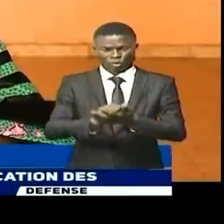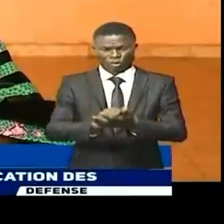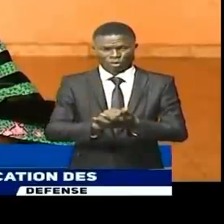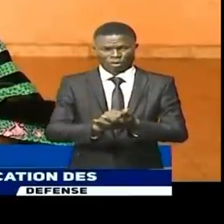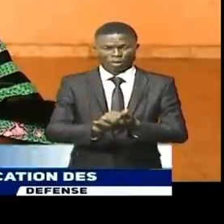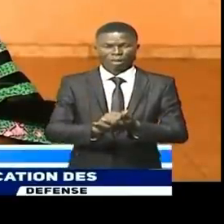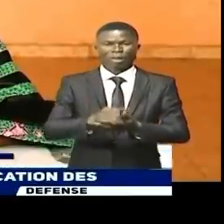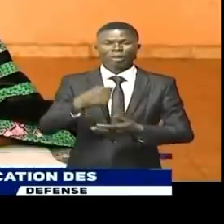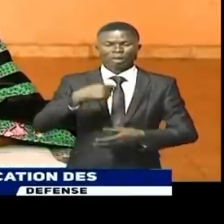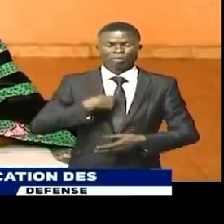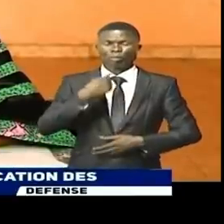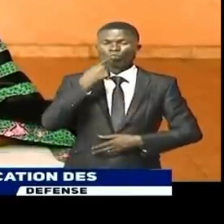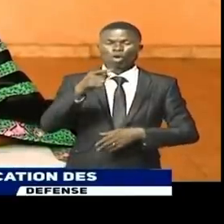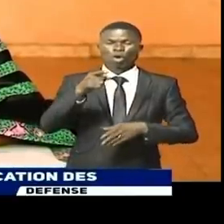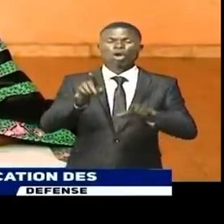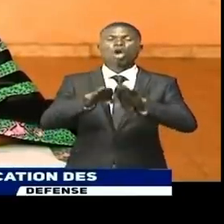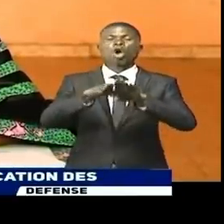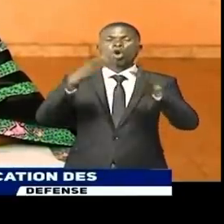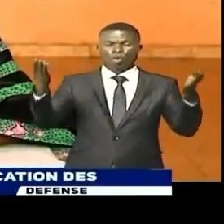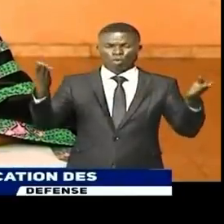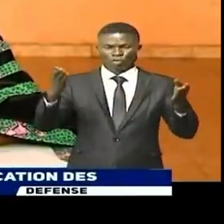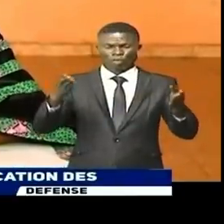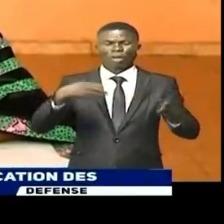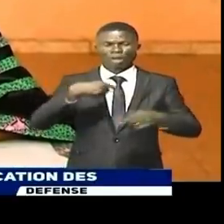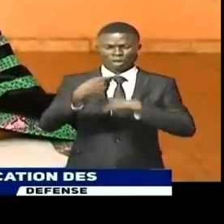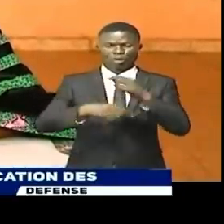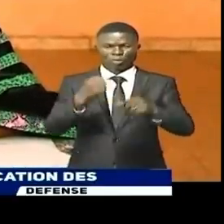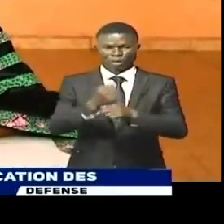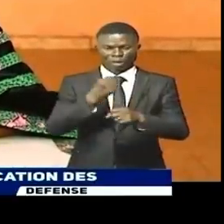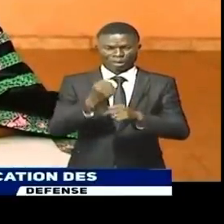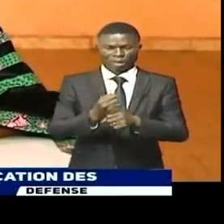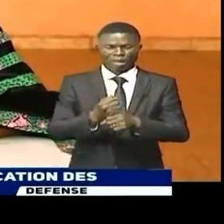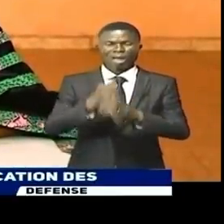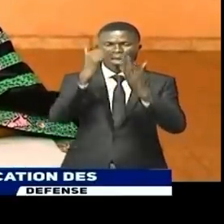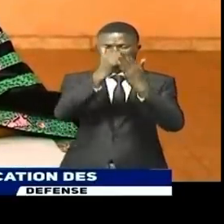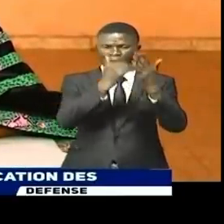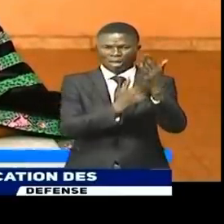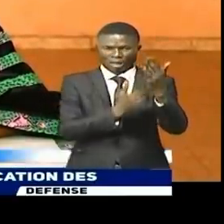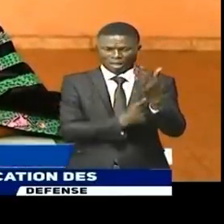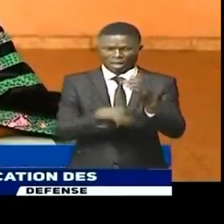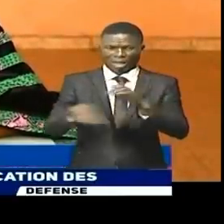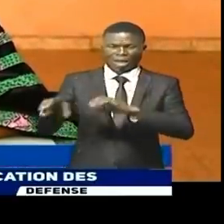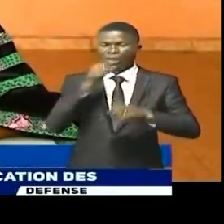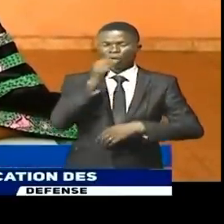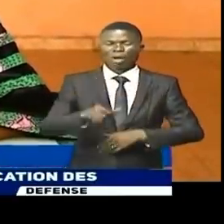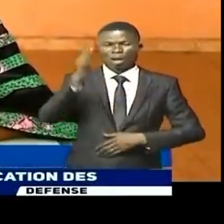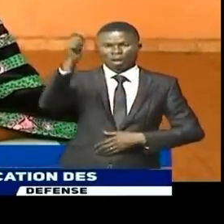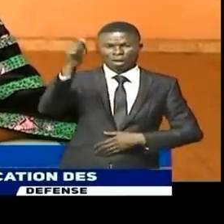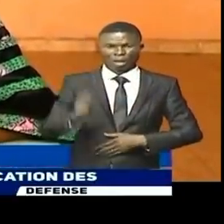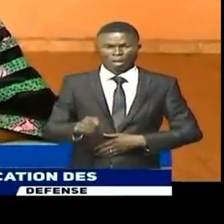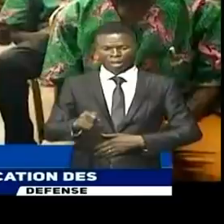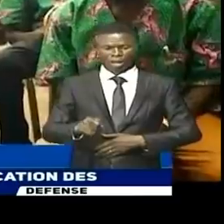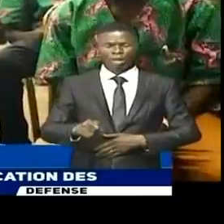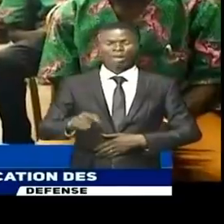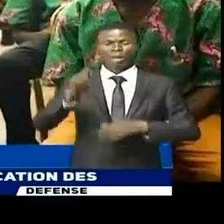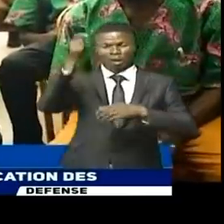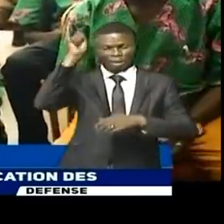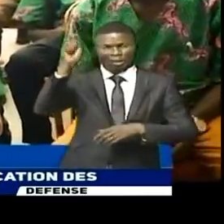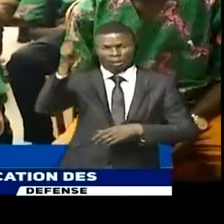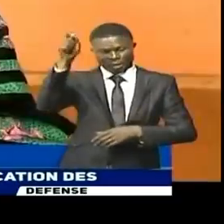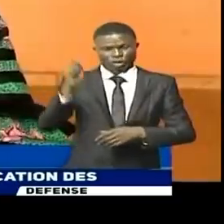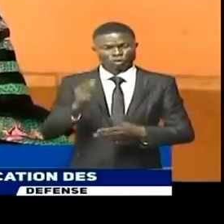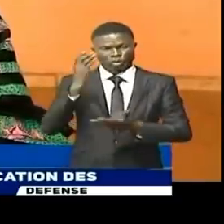gd clair le lancement de l'opération d'effacement les assauts combattent à cette opération